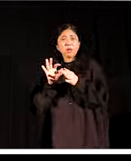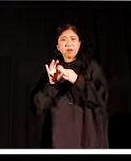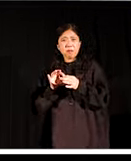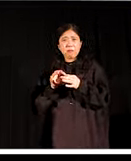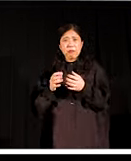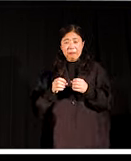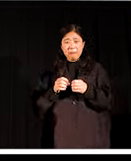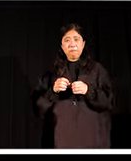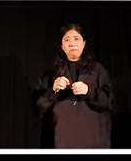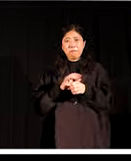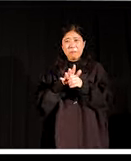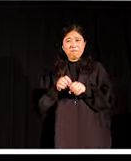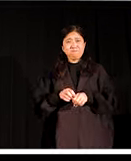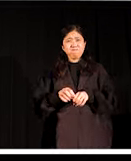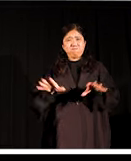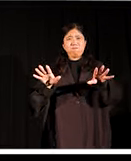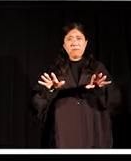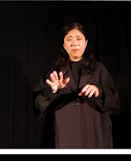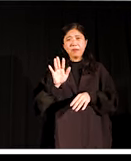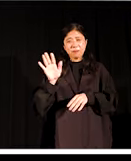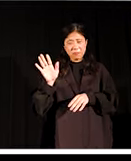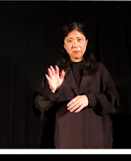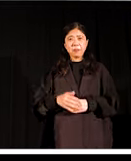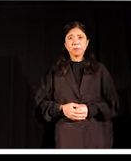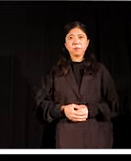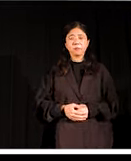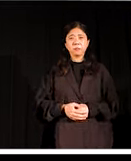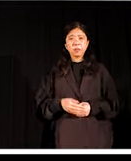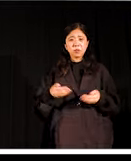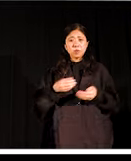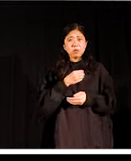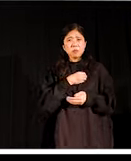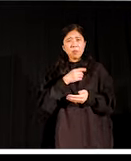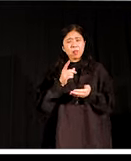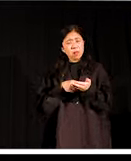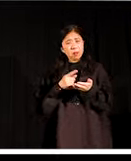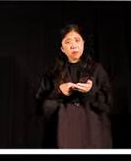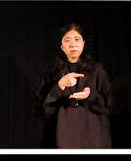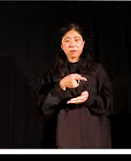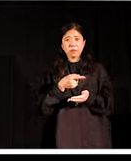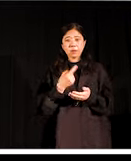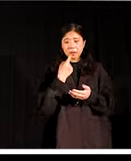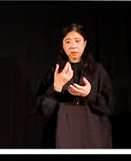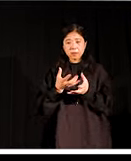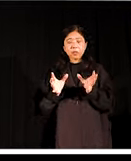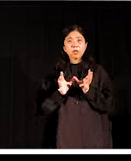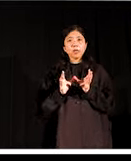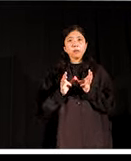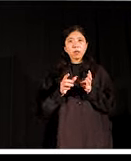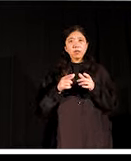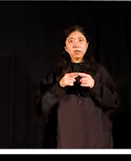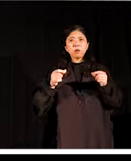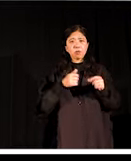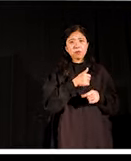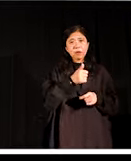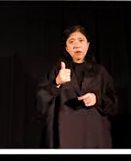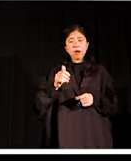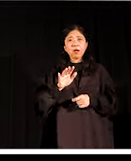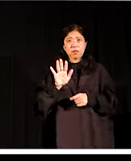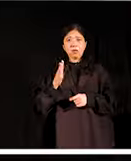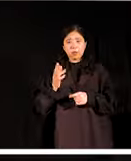ていういわゆるあのたくさん患者さんが発生するのが起こってしまったんですけど職員も足りない中で私の団体あの全国に派遣してたんですけど特に